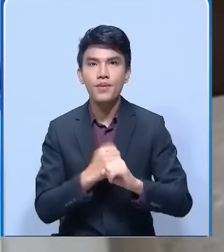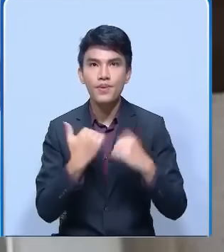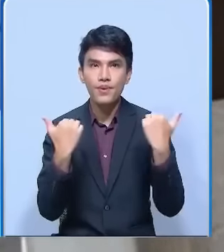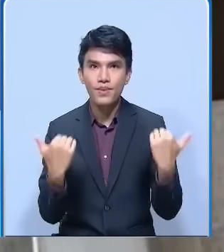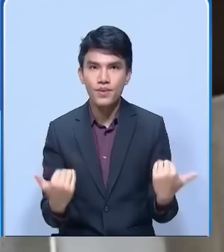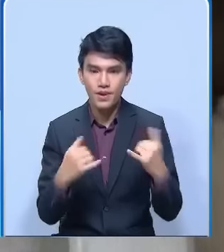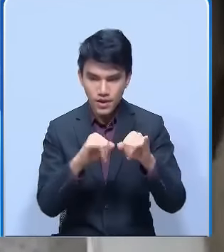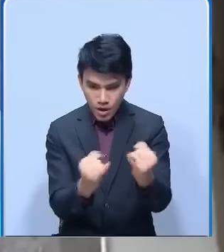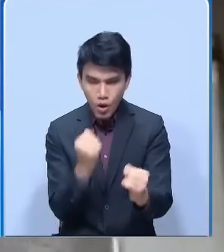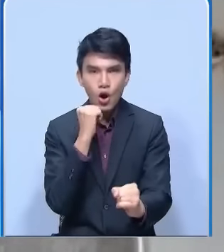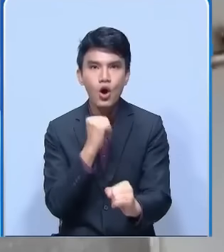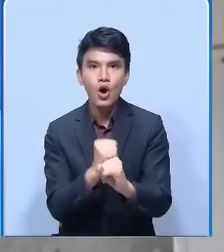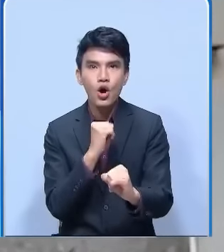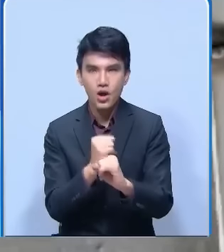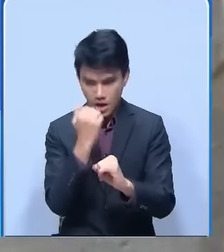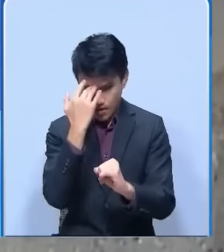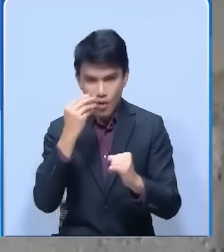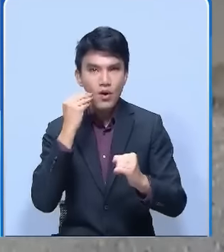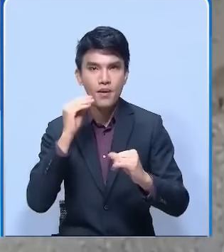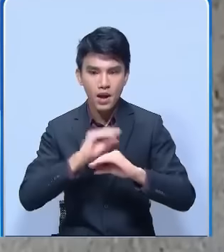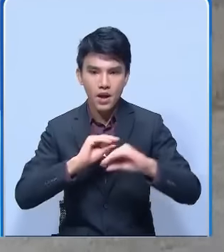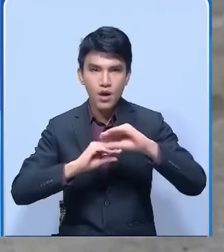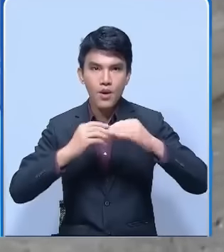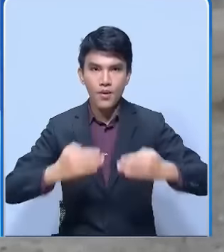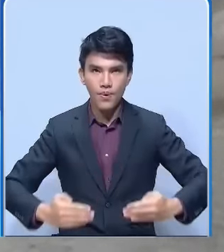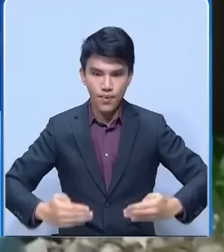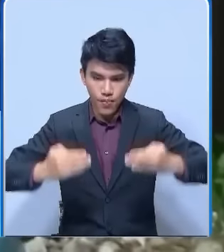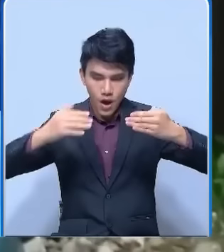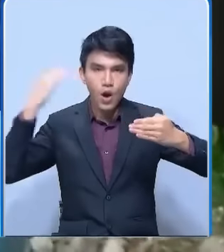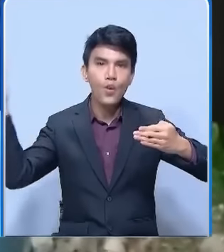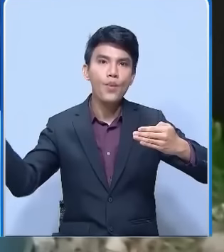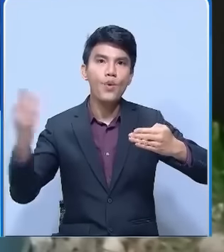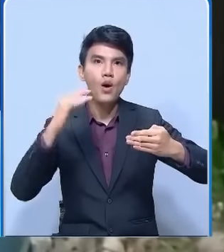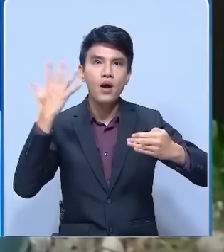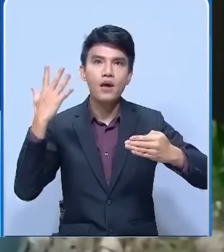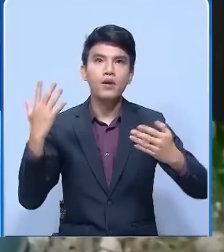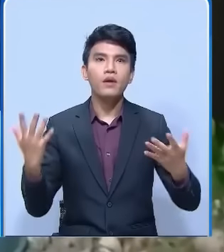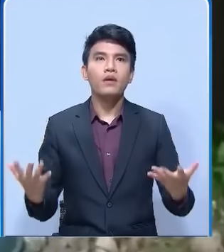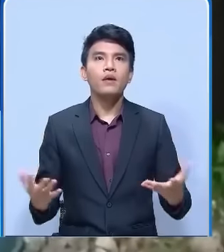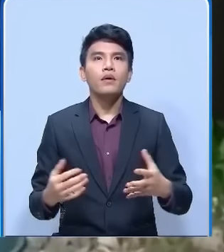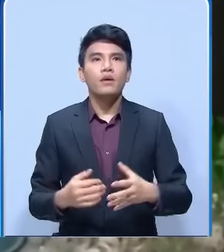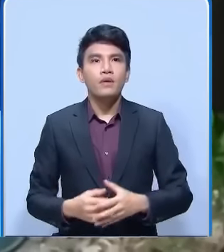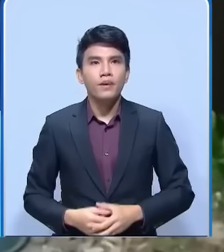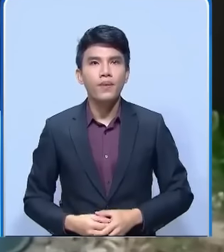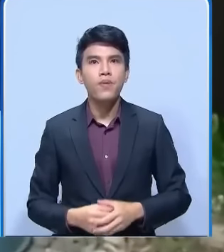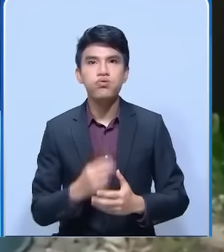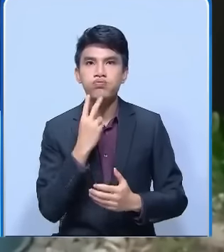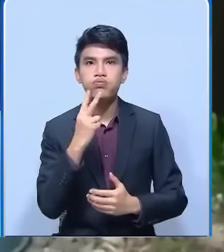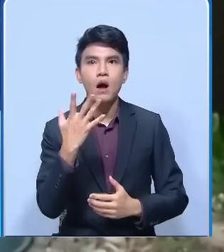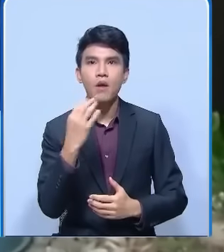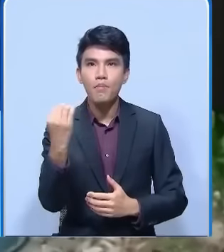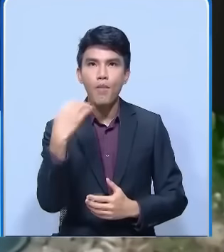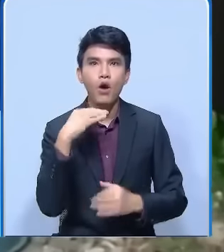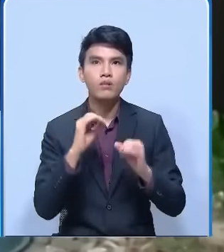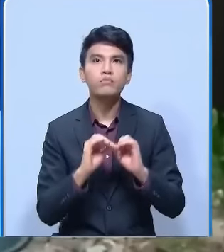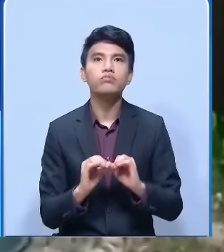างนี้ล่ะก่อกำแพงมาปิดข้างบ้านเนี่ยลมบ้านฉันก็ไม่ระบายเลยฉันจะออกก ็ออก ไม่ได้ไม่เห็นบอกกล่าวอะไรล่วงห